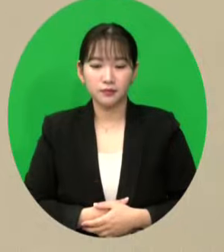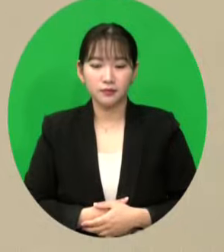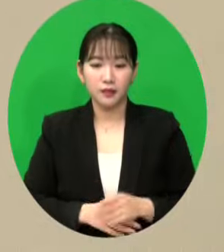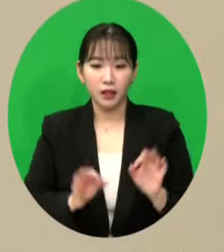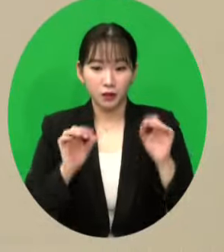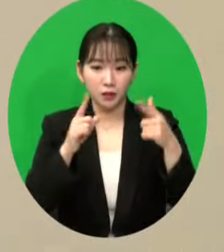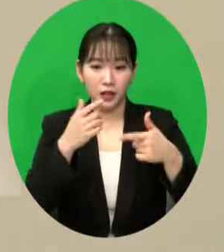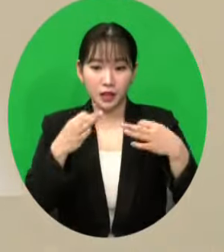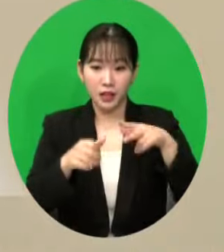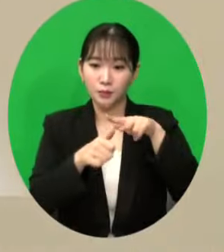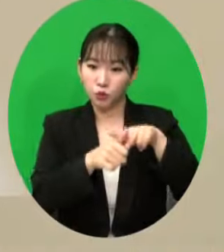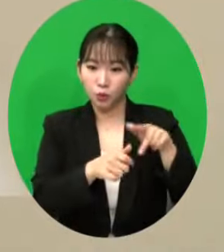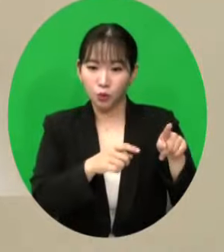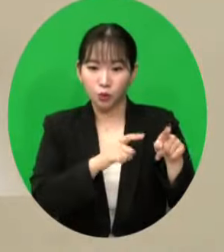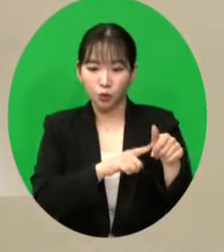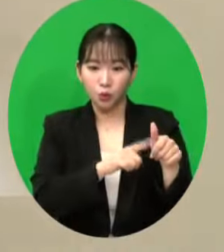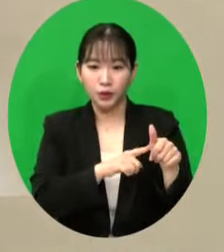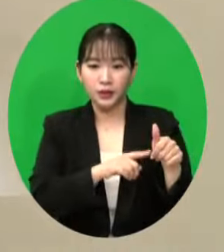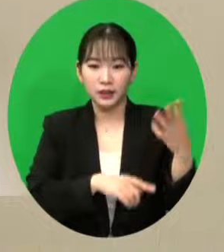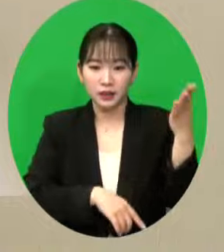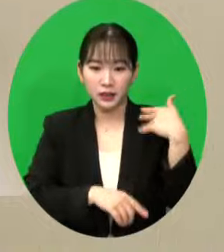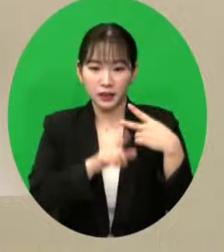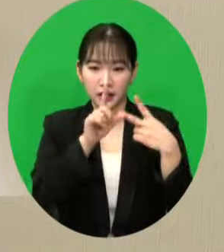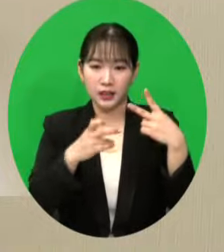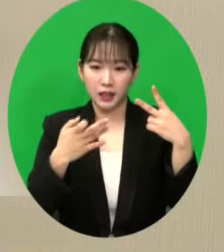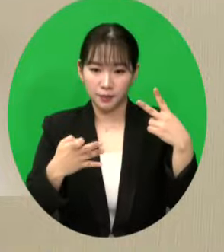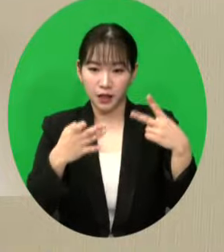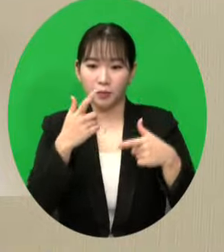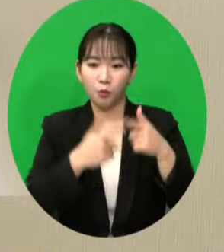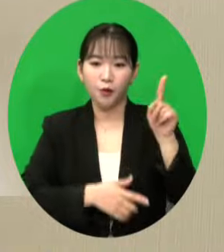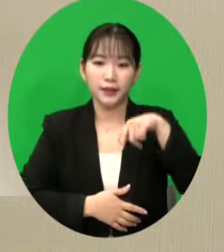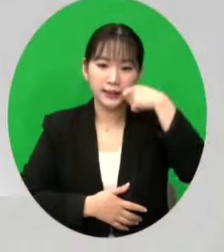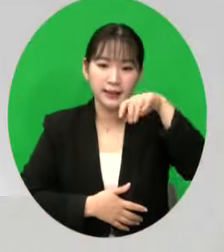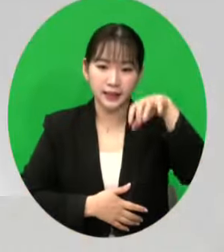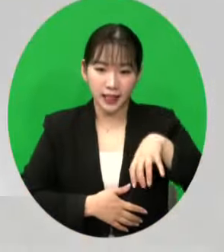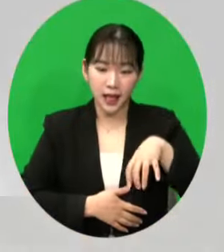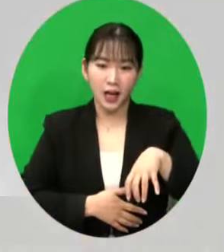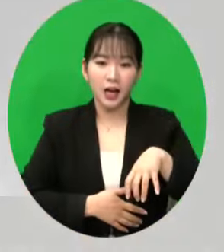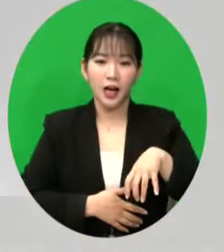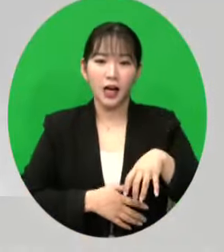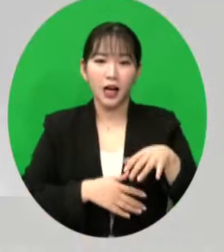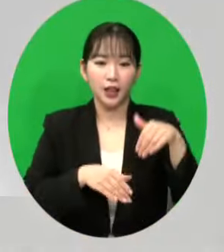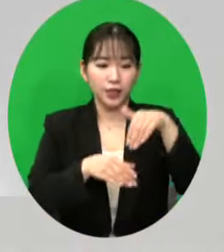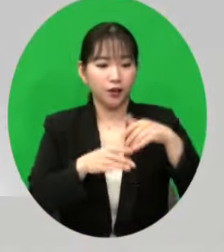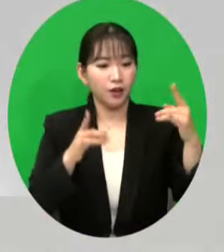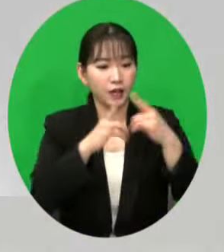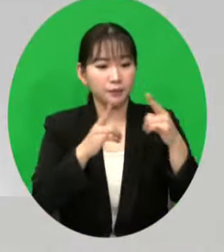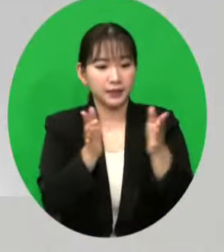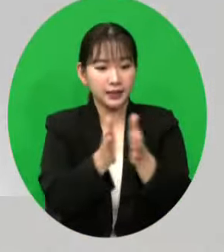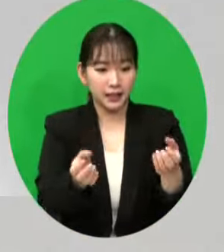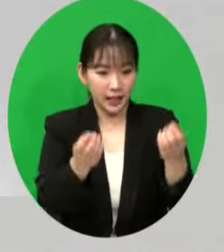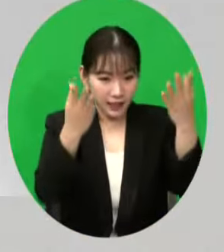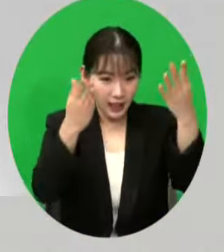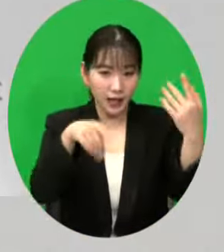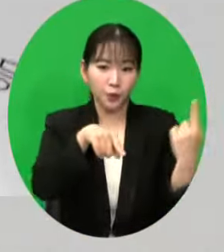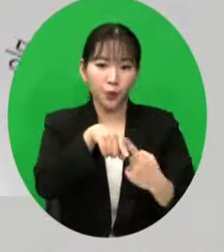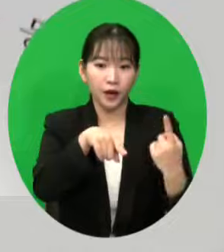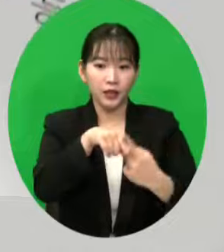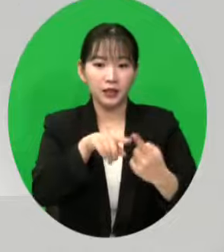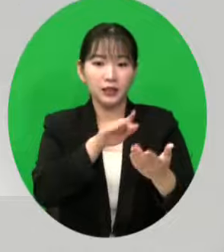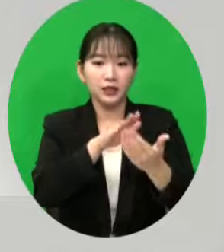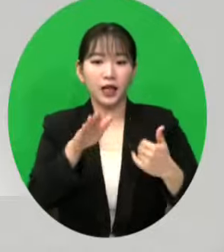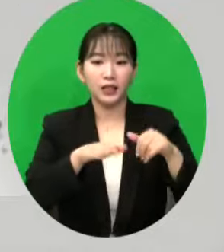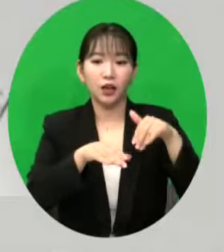그러면서 김원희 후보가 지난달 14일 목포의 한 식당에서 선거 캠프 출정식을 방불케 하는